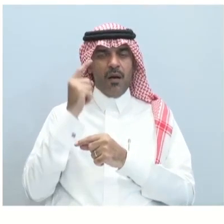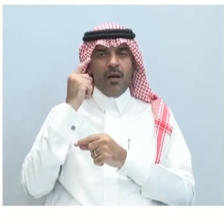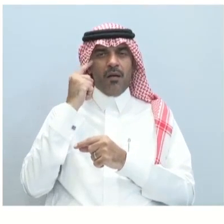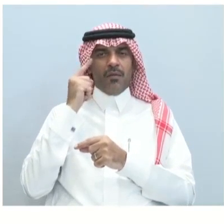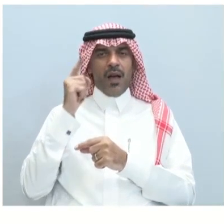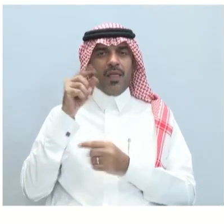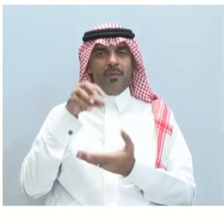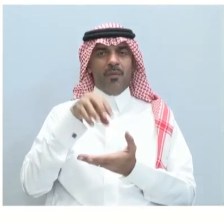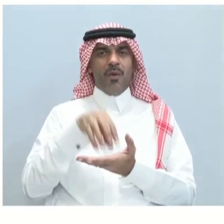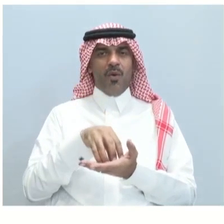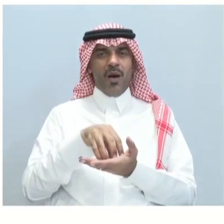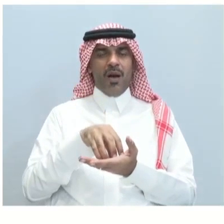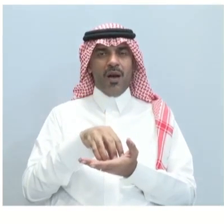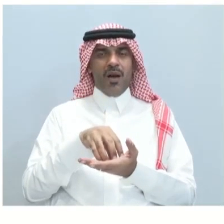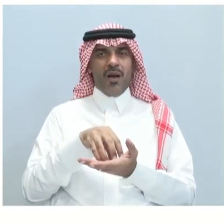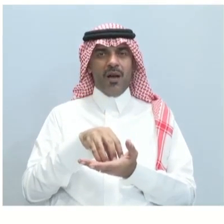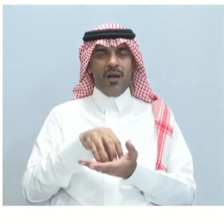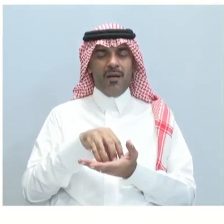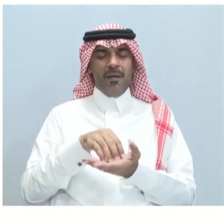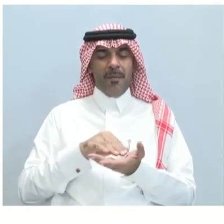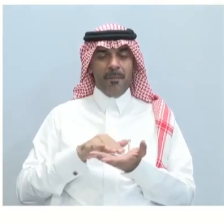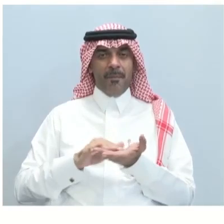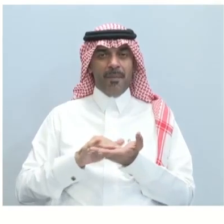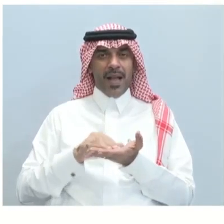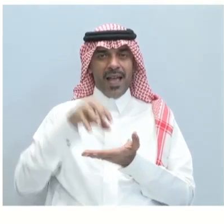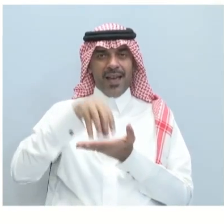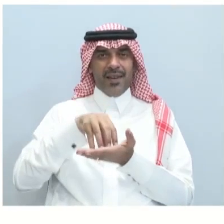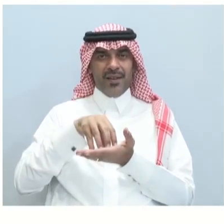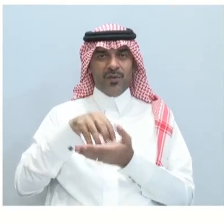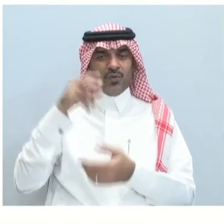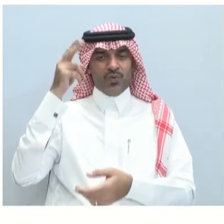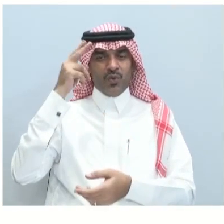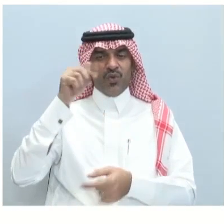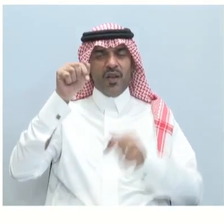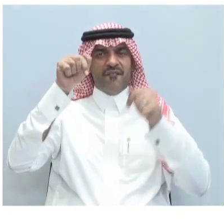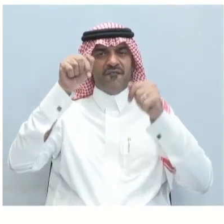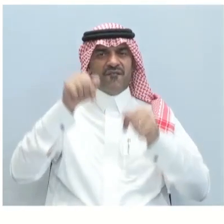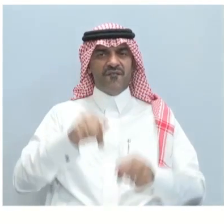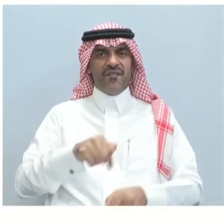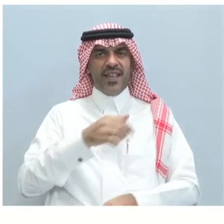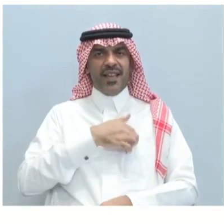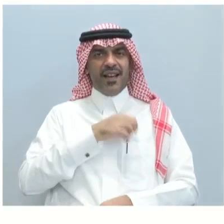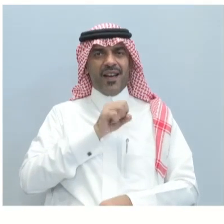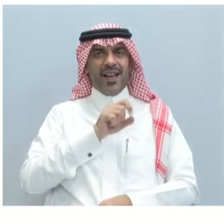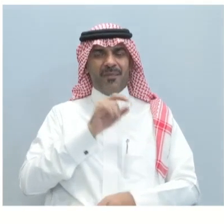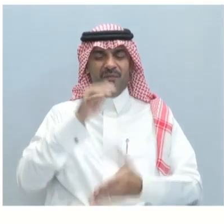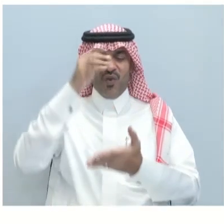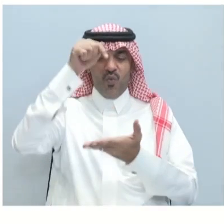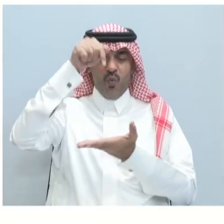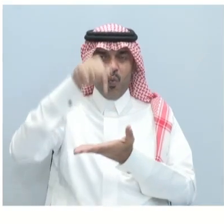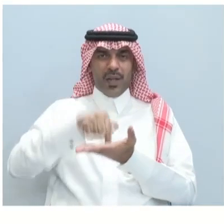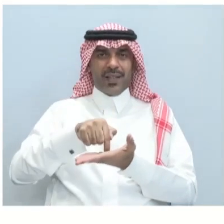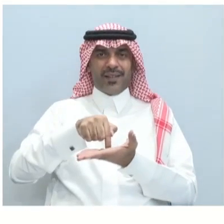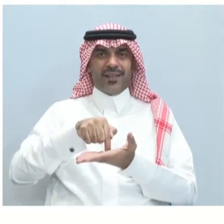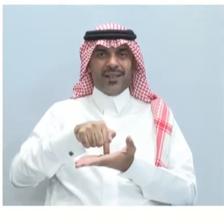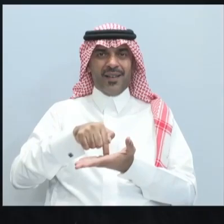الى موقع وطني يقع وطني المملكه العربيه السعوديه في قلب العالم يقع ماذا اين